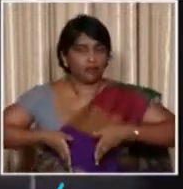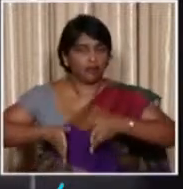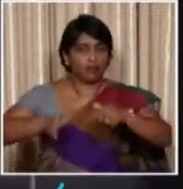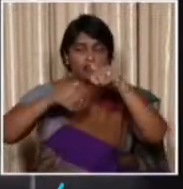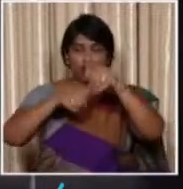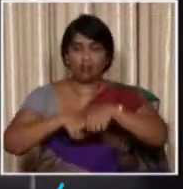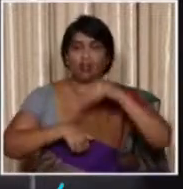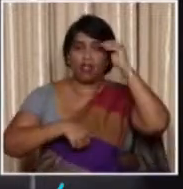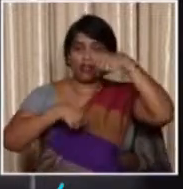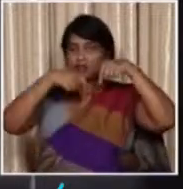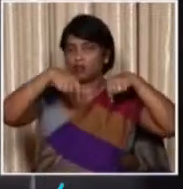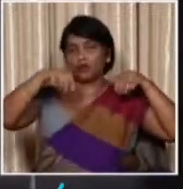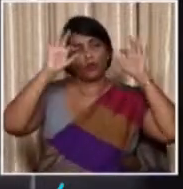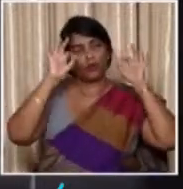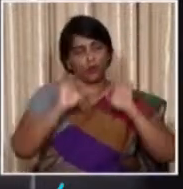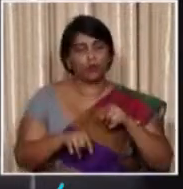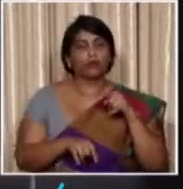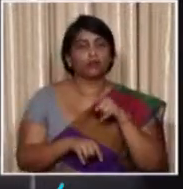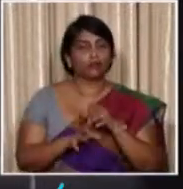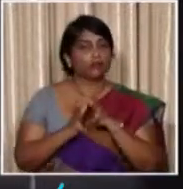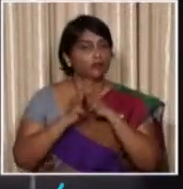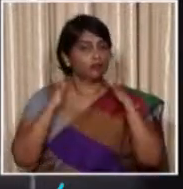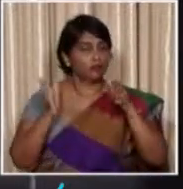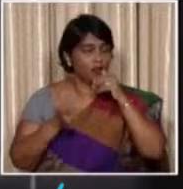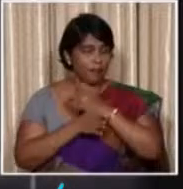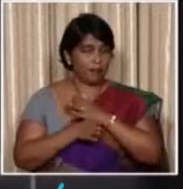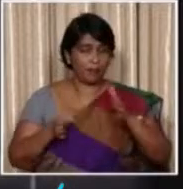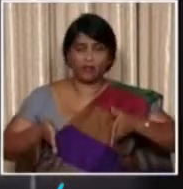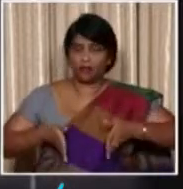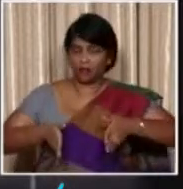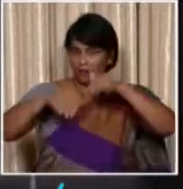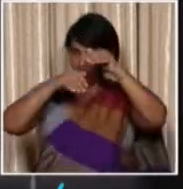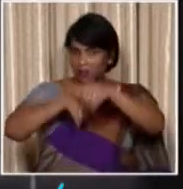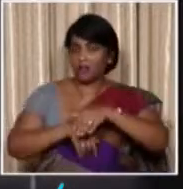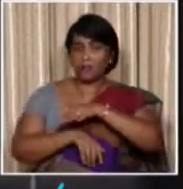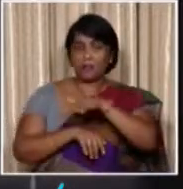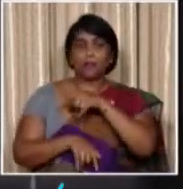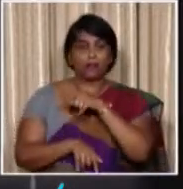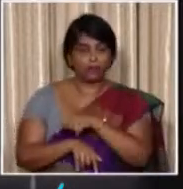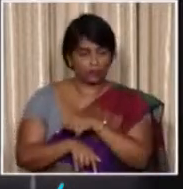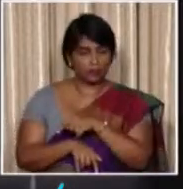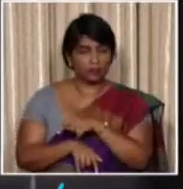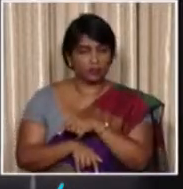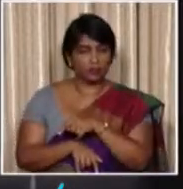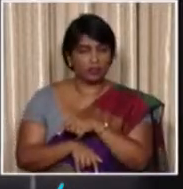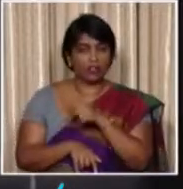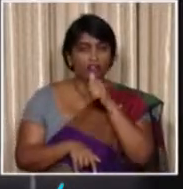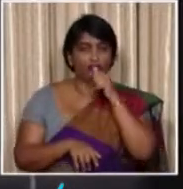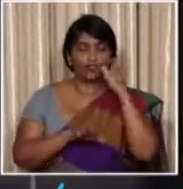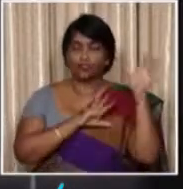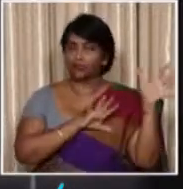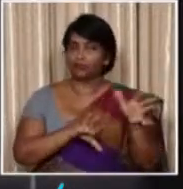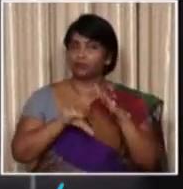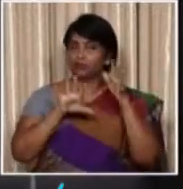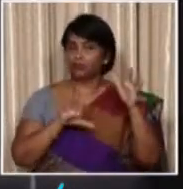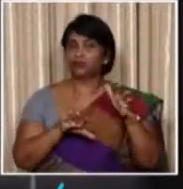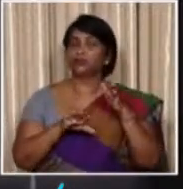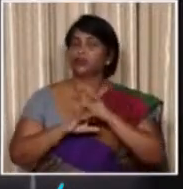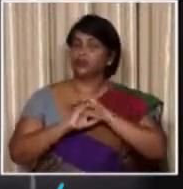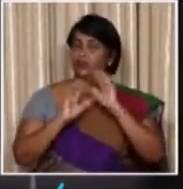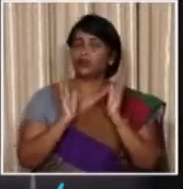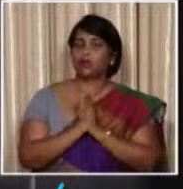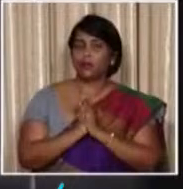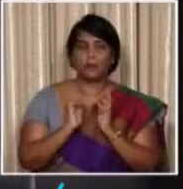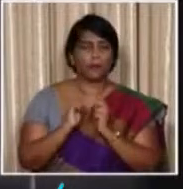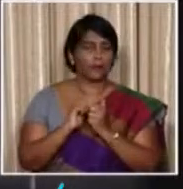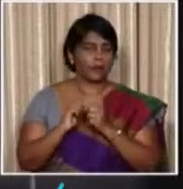wetawal gahana nawattanawa kiyala. Meha visala agal. Meha kapuwama e pradeshiye thiyena jala gælma varimarga kramayadawalata